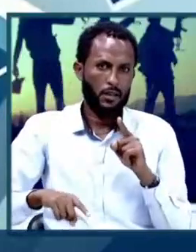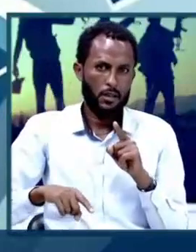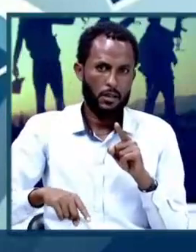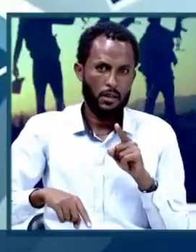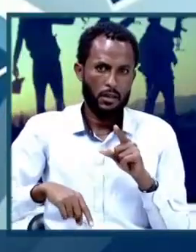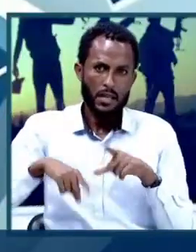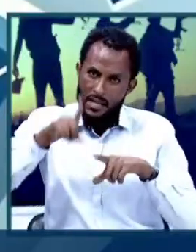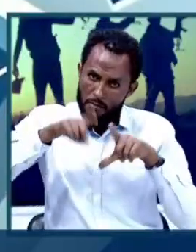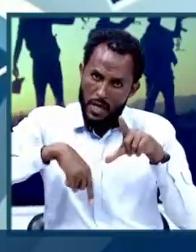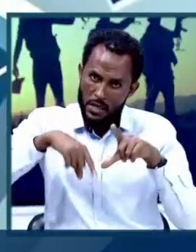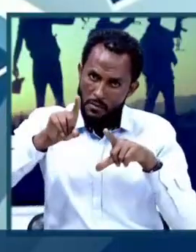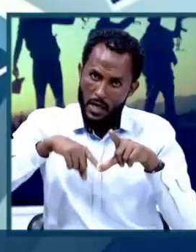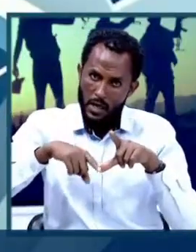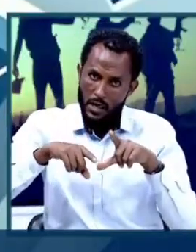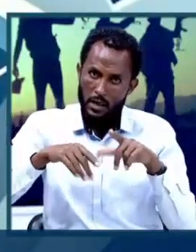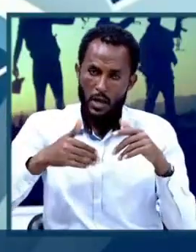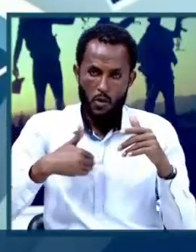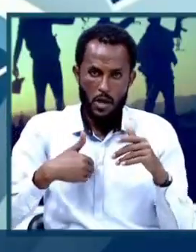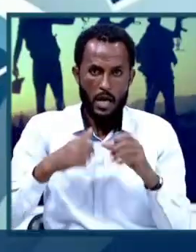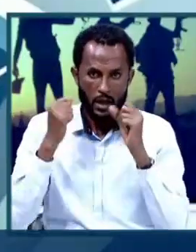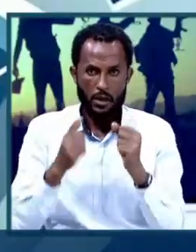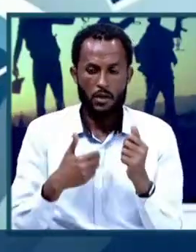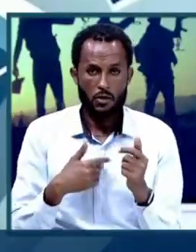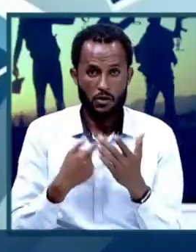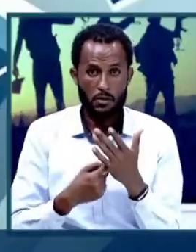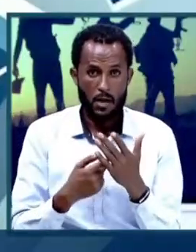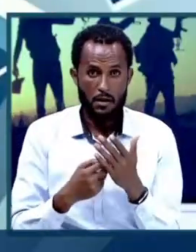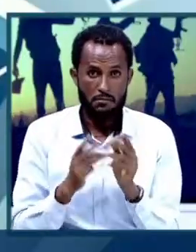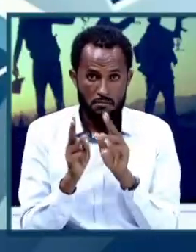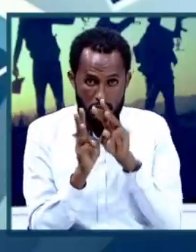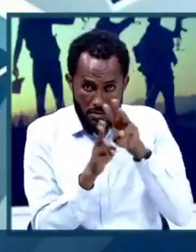ክህልወና ክህል ኣሎ እዚ ድማ ብውሕሉል መንገዲ